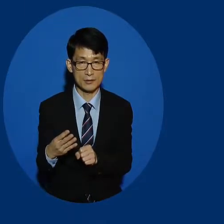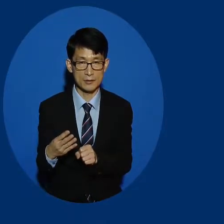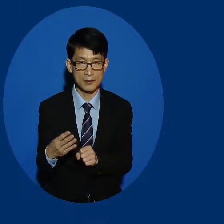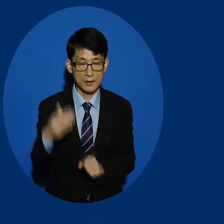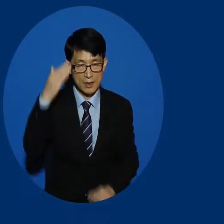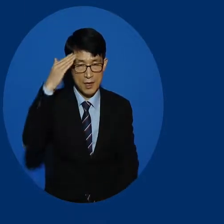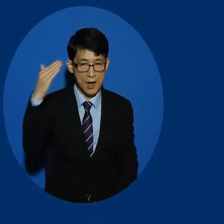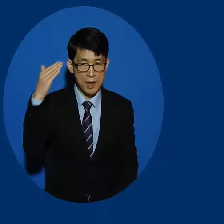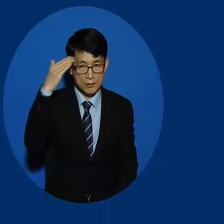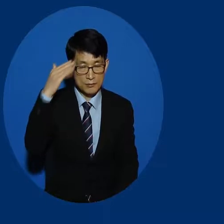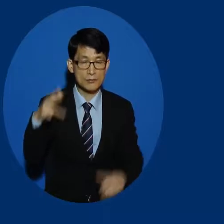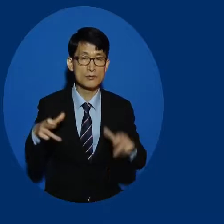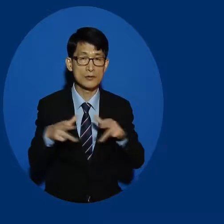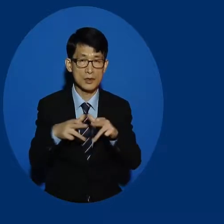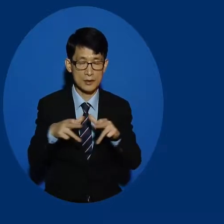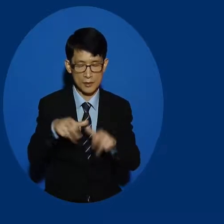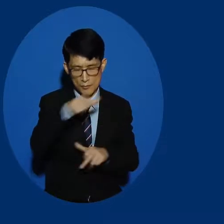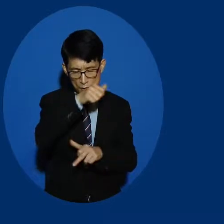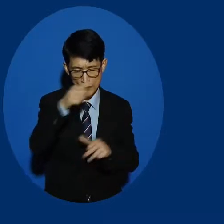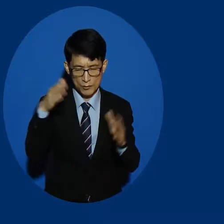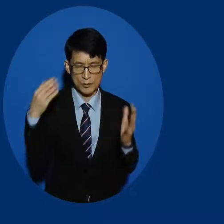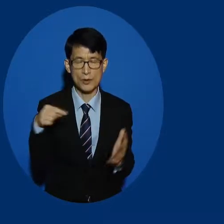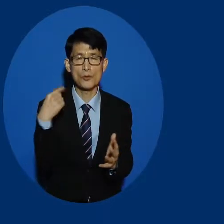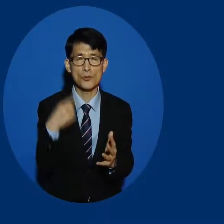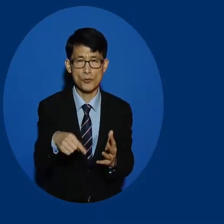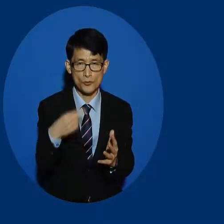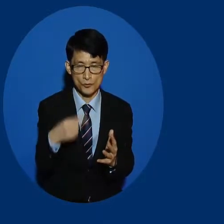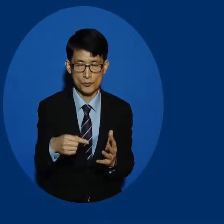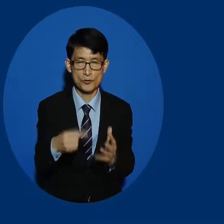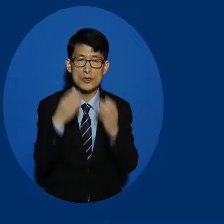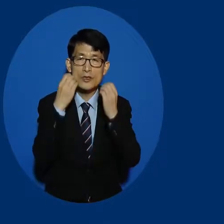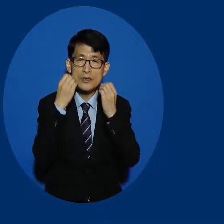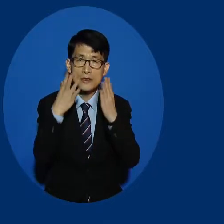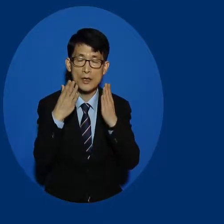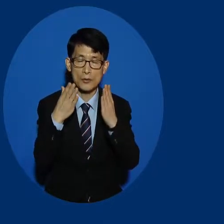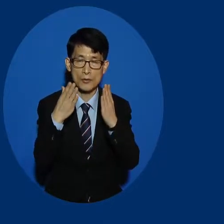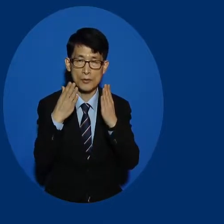장애인 평생교육의 새로운 지평을 열기 위한